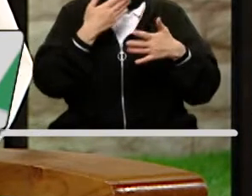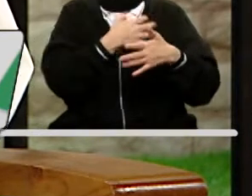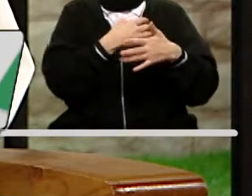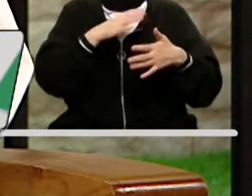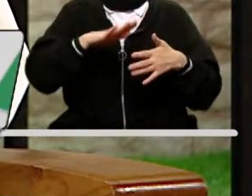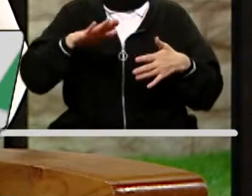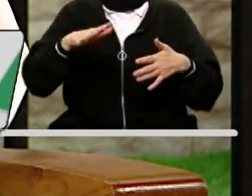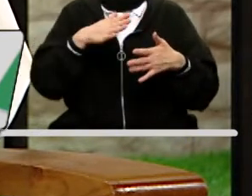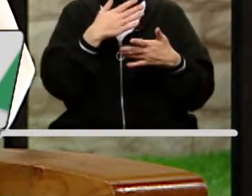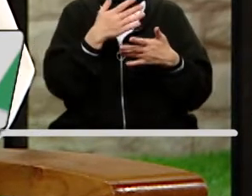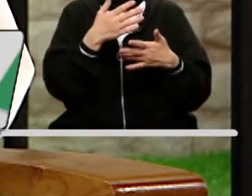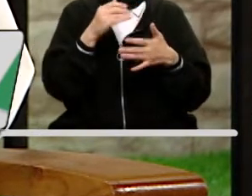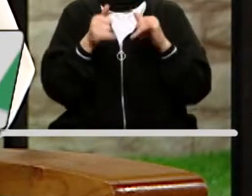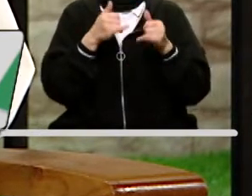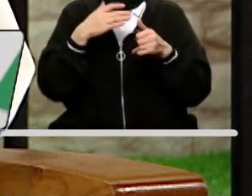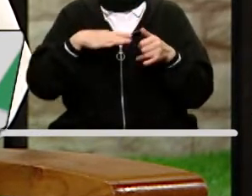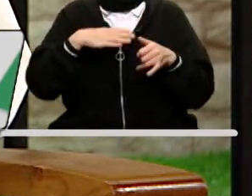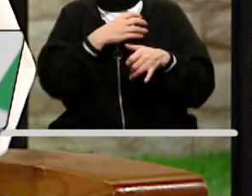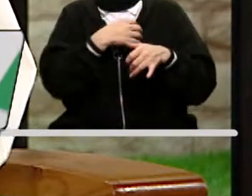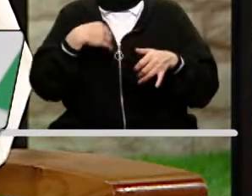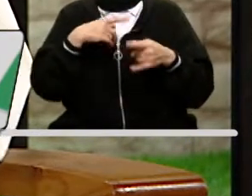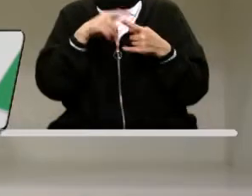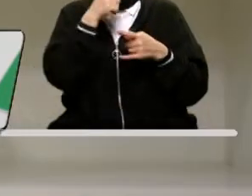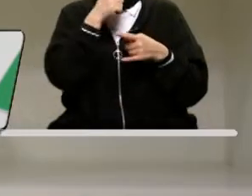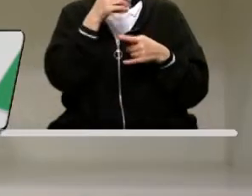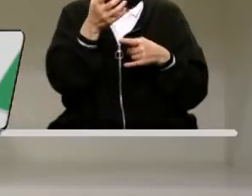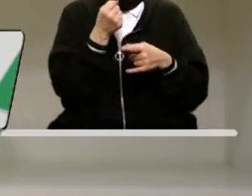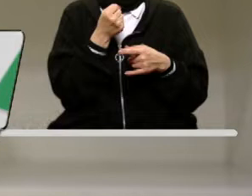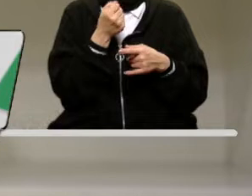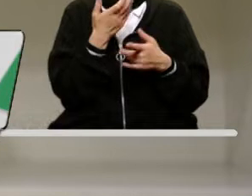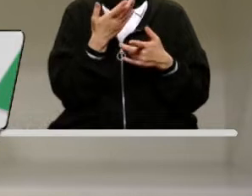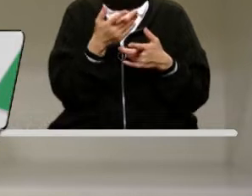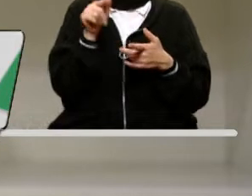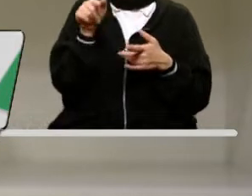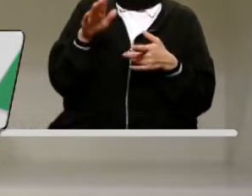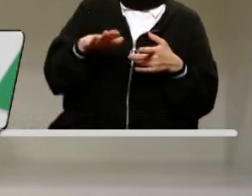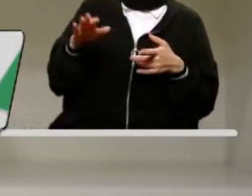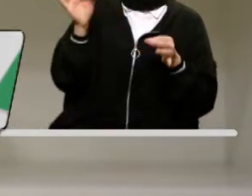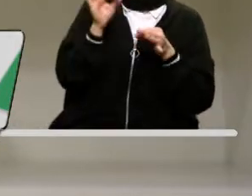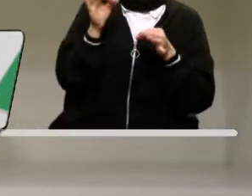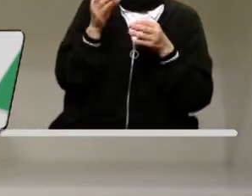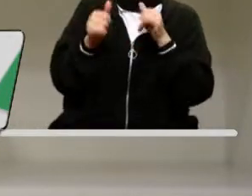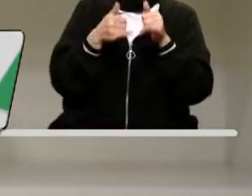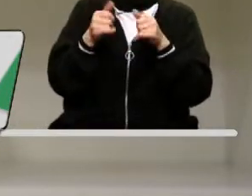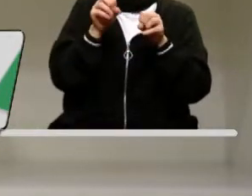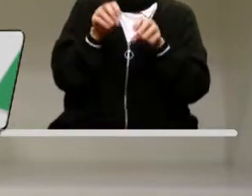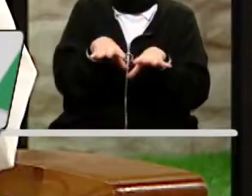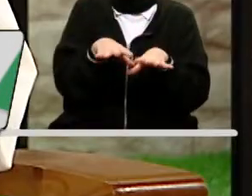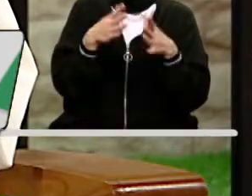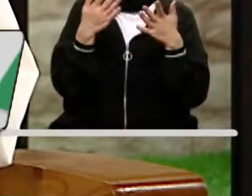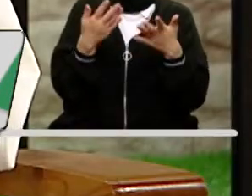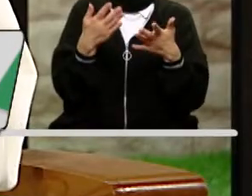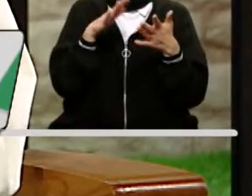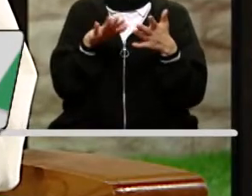aldım, geldim eve kırdı. Ya da iki dakika oynadı sonra attı köşeye. Aslında evet, çocuk sadece köşeye atmaktan ziyade onu